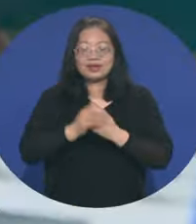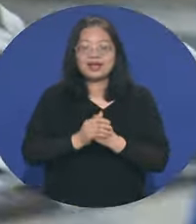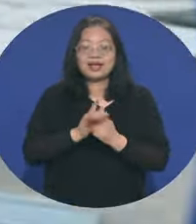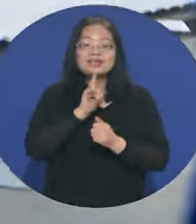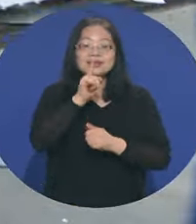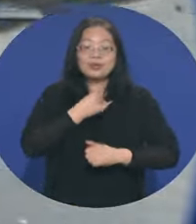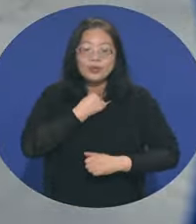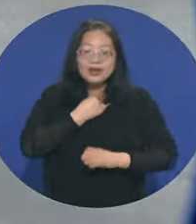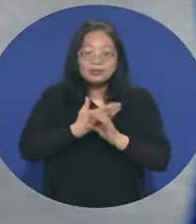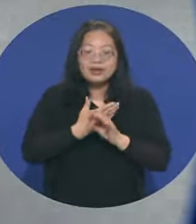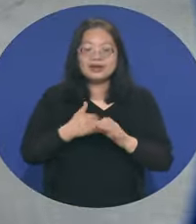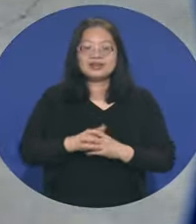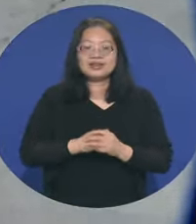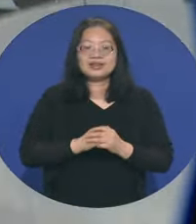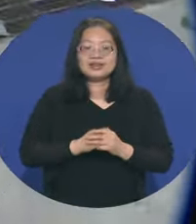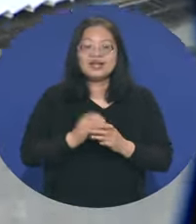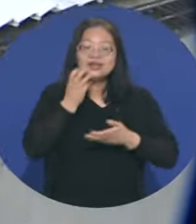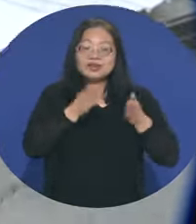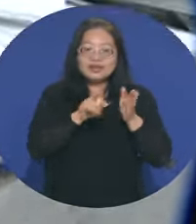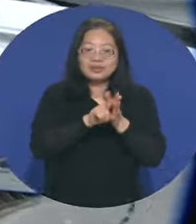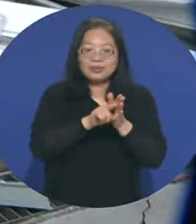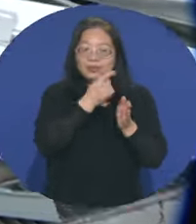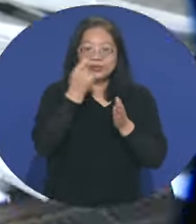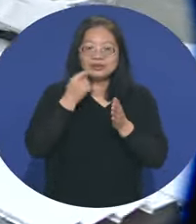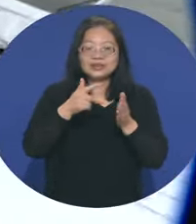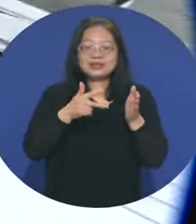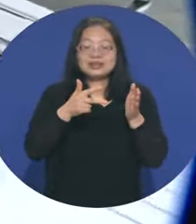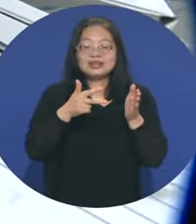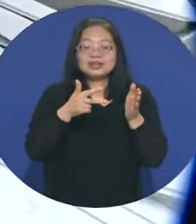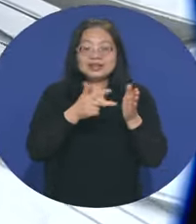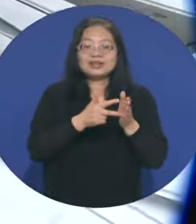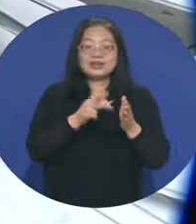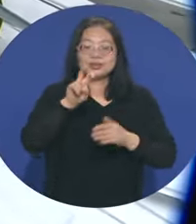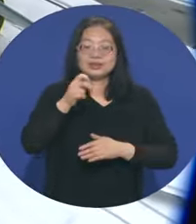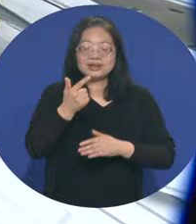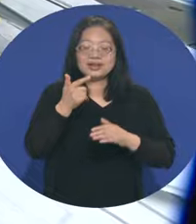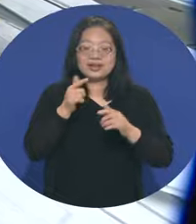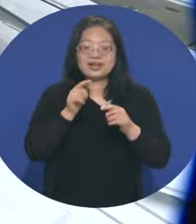신청을 희망하는 기업은 경기신용보증재단 26개 지점을